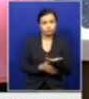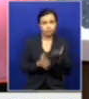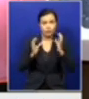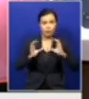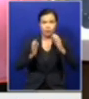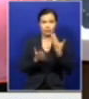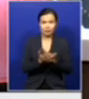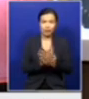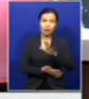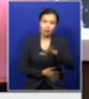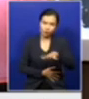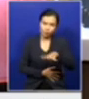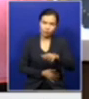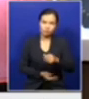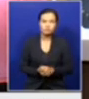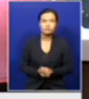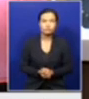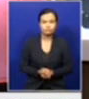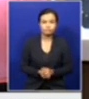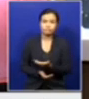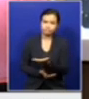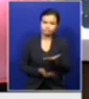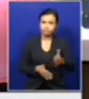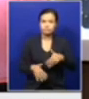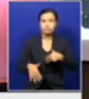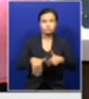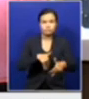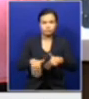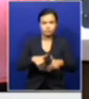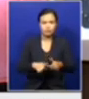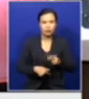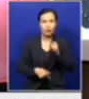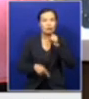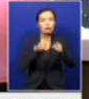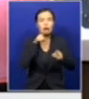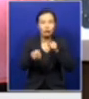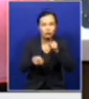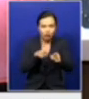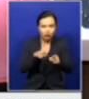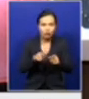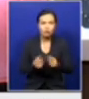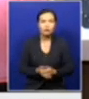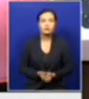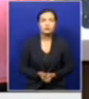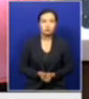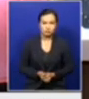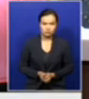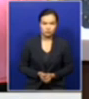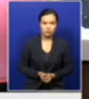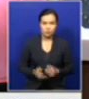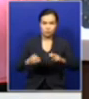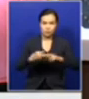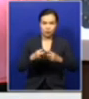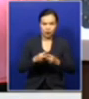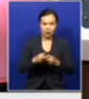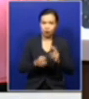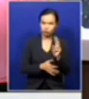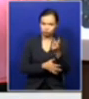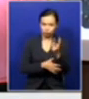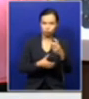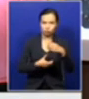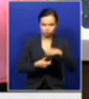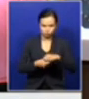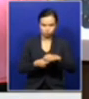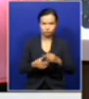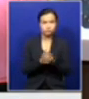งิน 5,000 บาทยังทำให้ประชาชนด่าได้ขนาดนี้ค่ะถือว่าเป็นวิกฤตซ้อนวิกฤตนะคะและที่ส